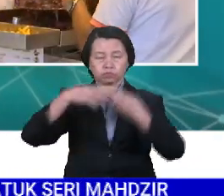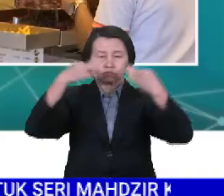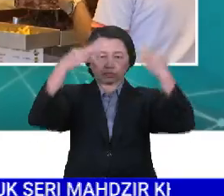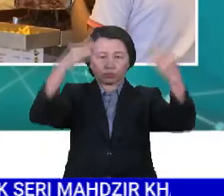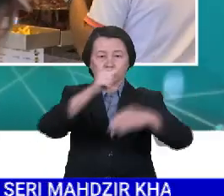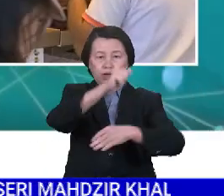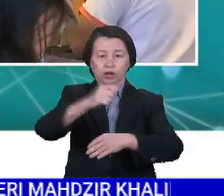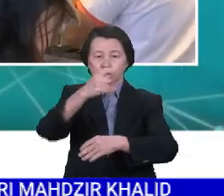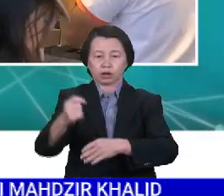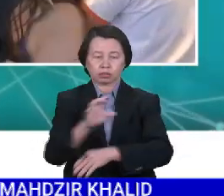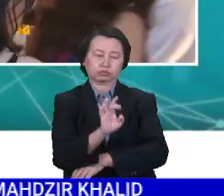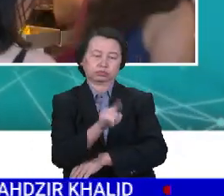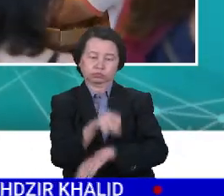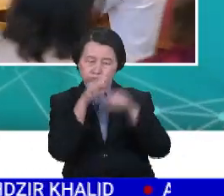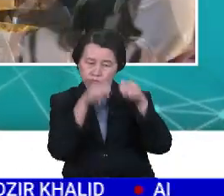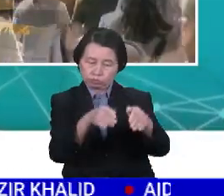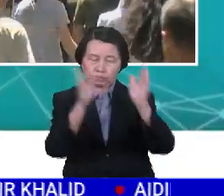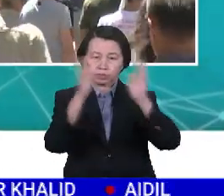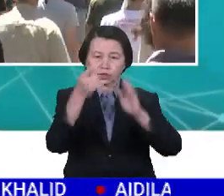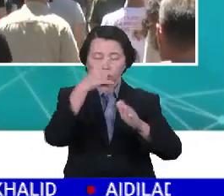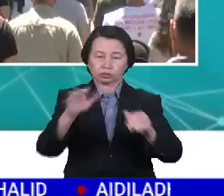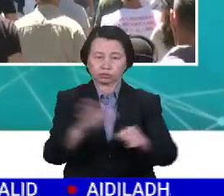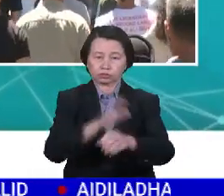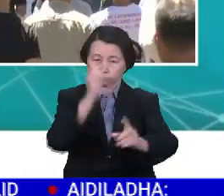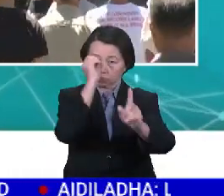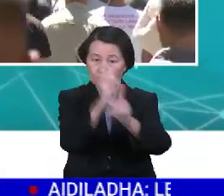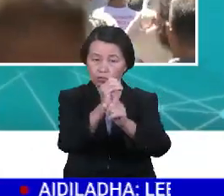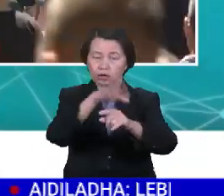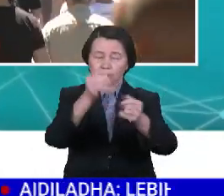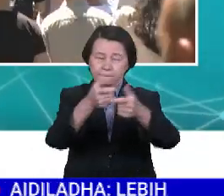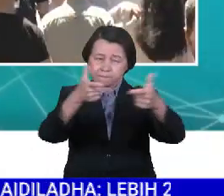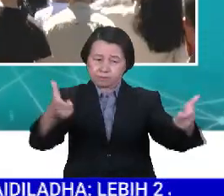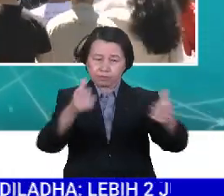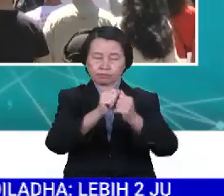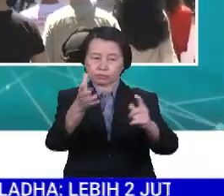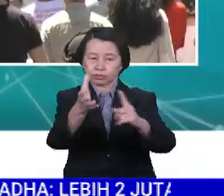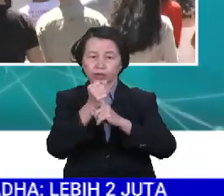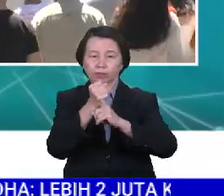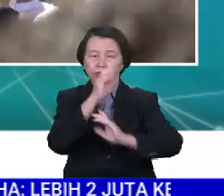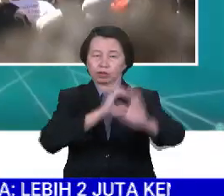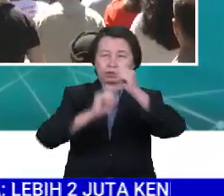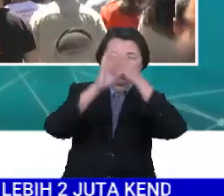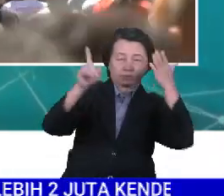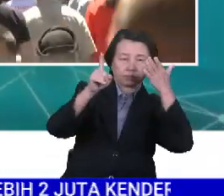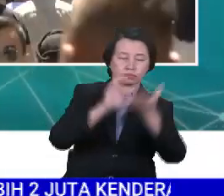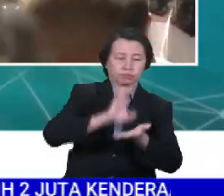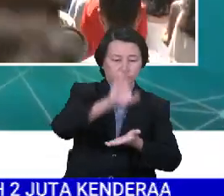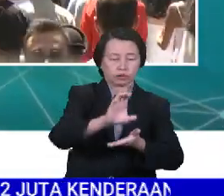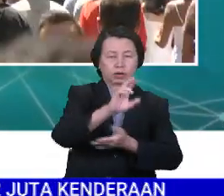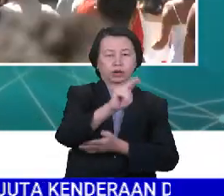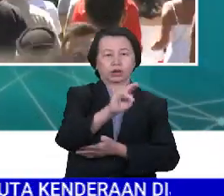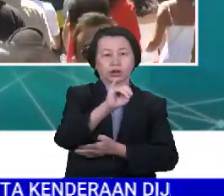Tenggara adalah salah satu tumpuan Malaysia bagi memenuhi objektif yang lebih luas untuk mencapai aspirasi pelaburan nasional